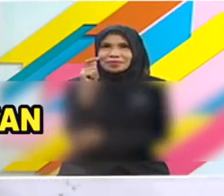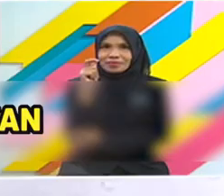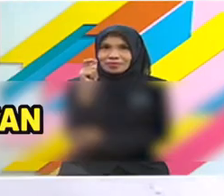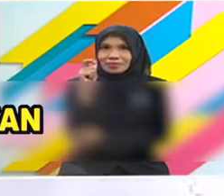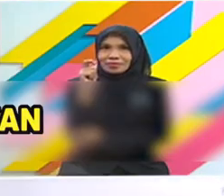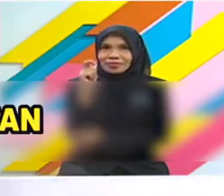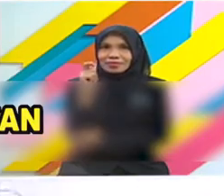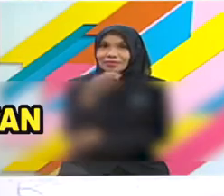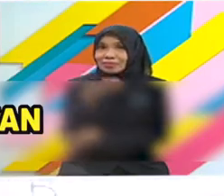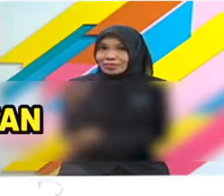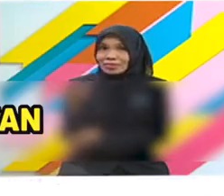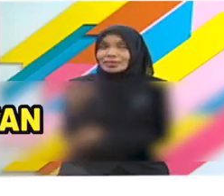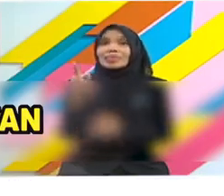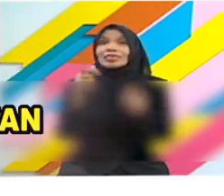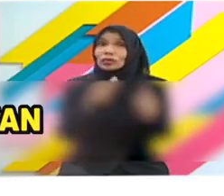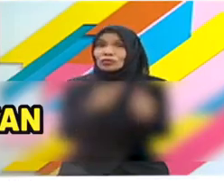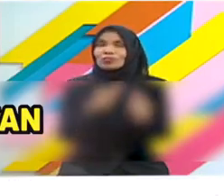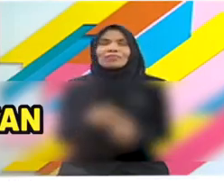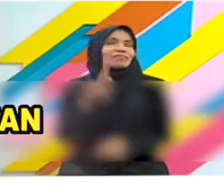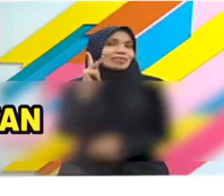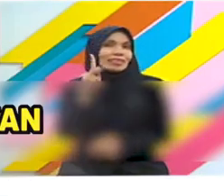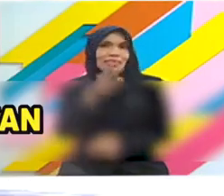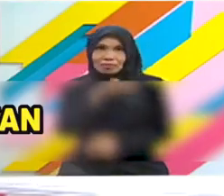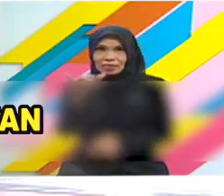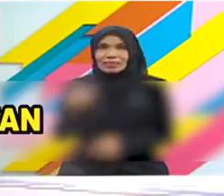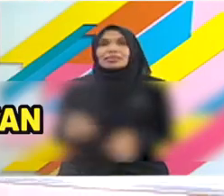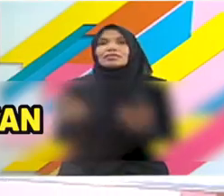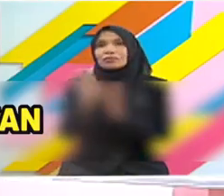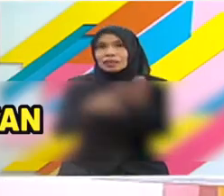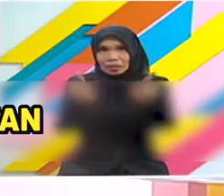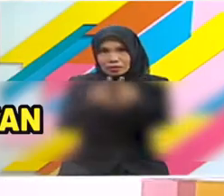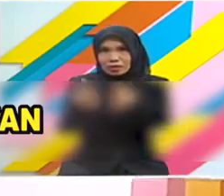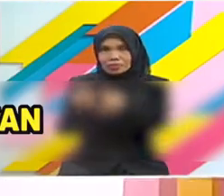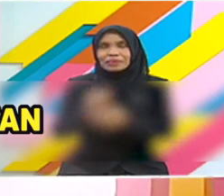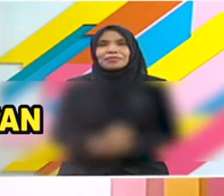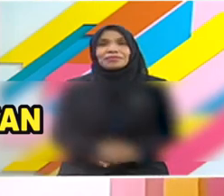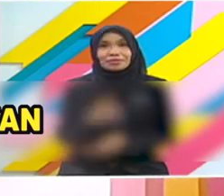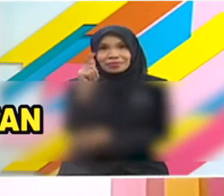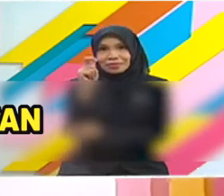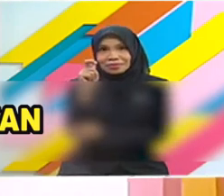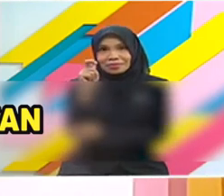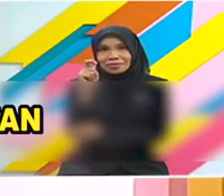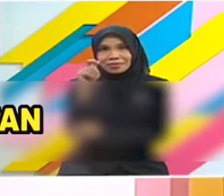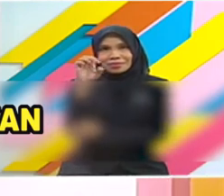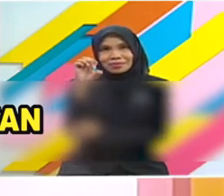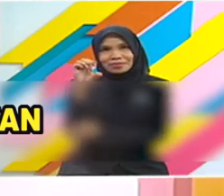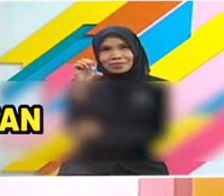Okey. Adik-adik kat rumah, ikut Kak Rina, okey? Saya cuba tahu. Okey. T,